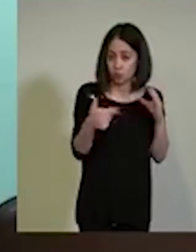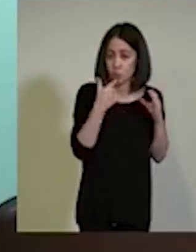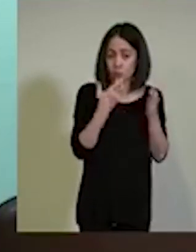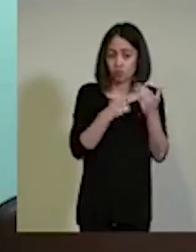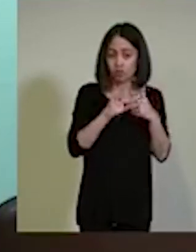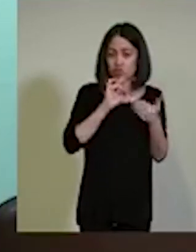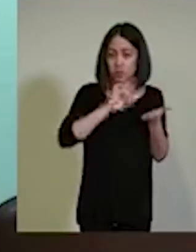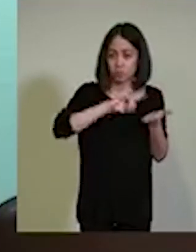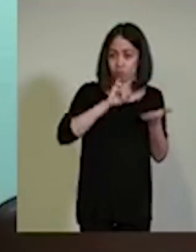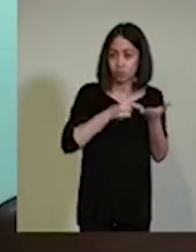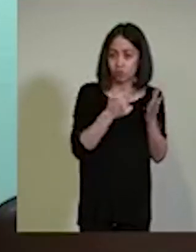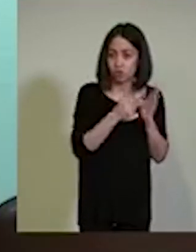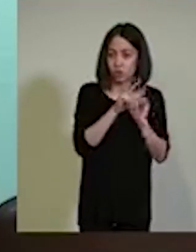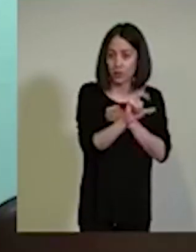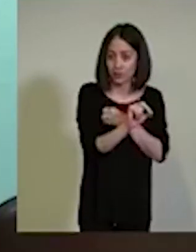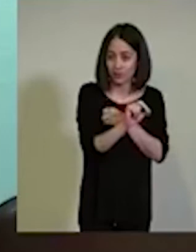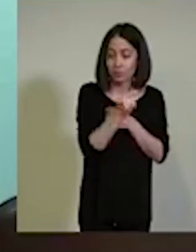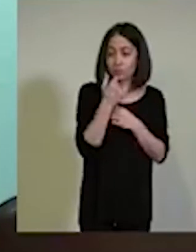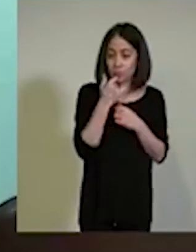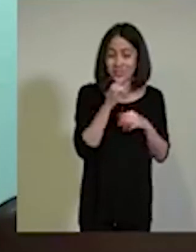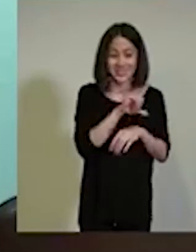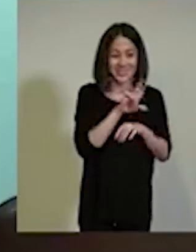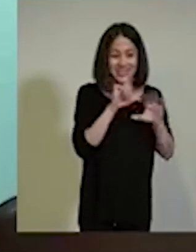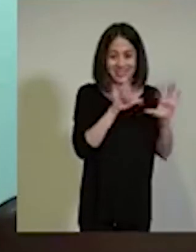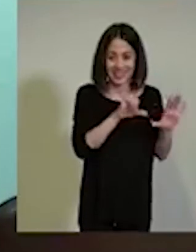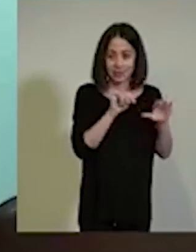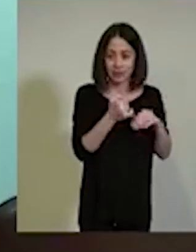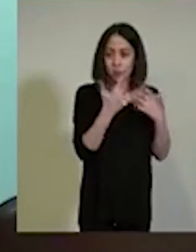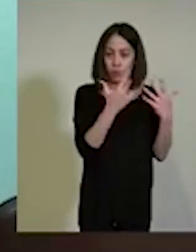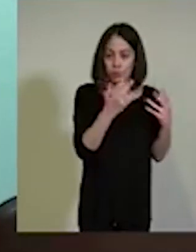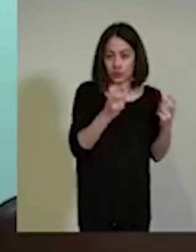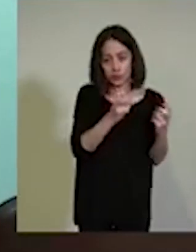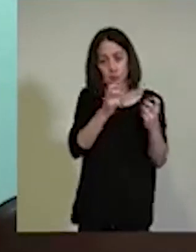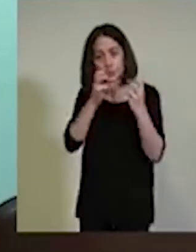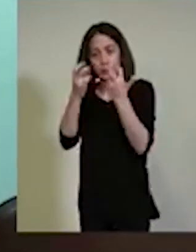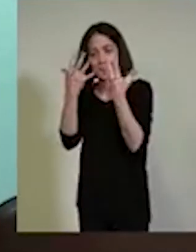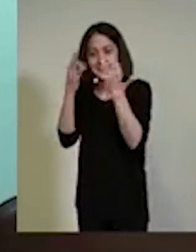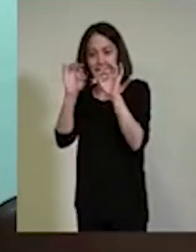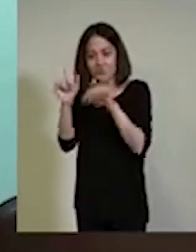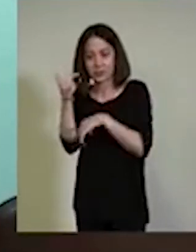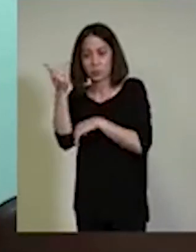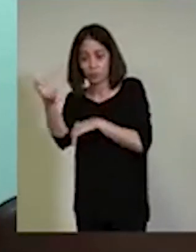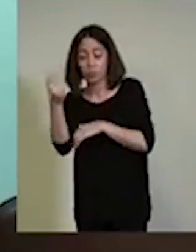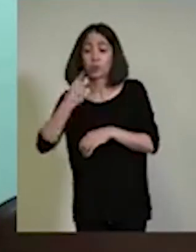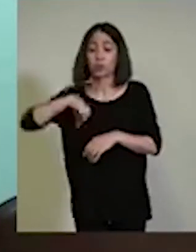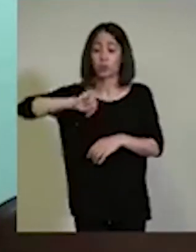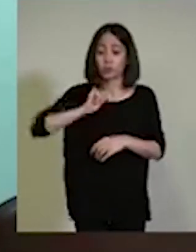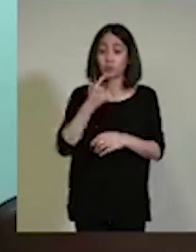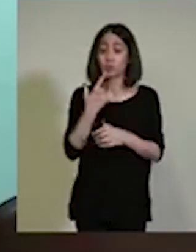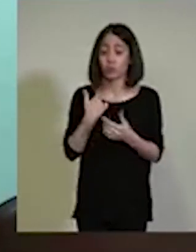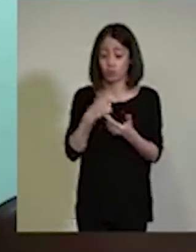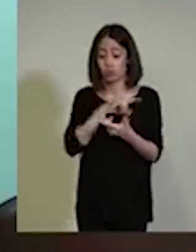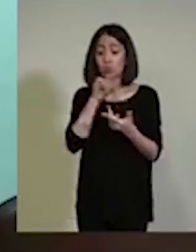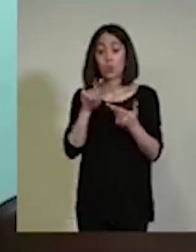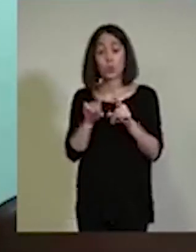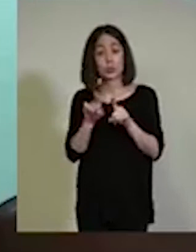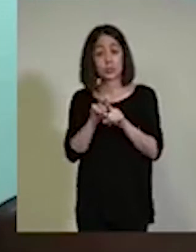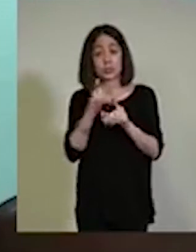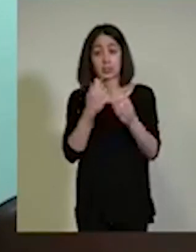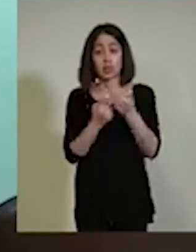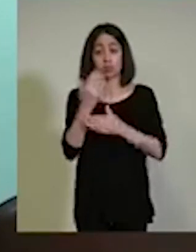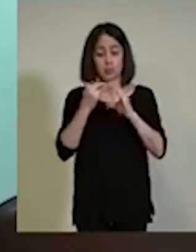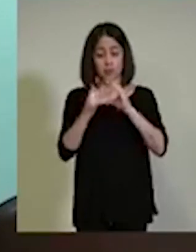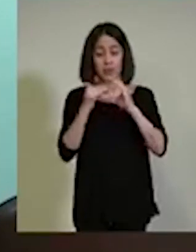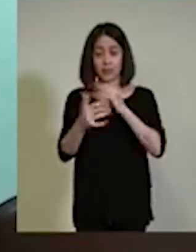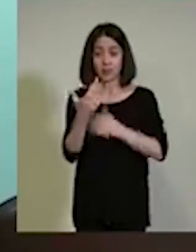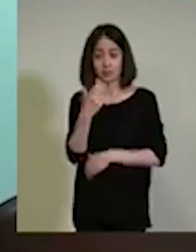passe de 7,8 à 10,2. Ensuite, nous continuerons à investir pour de nouvelles crèches, y compris en ayant recours à la gestion